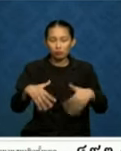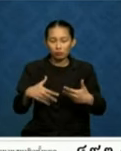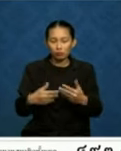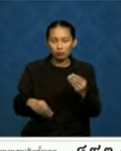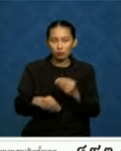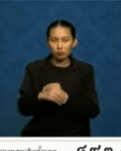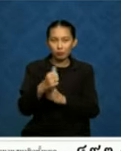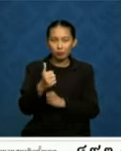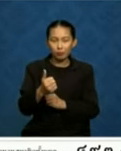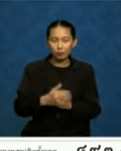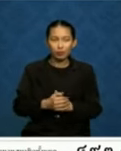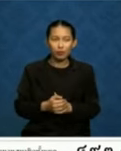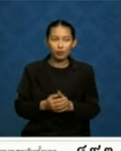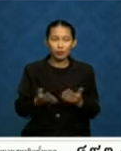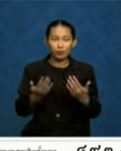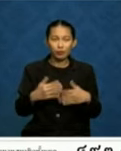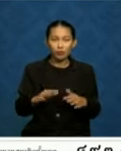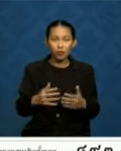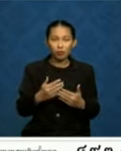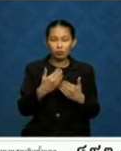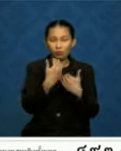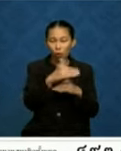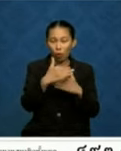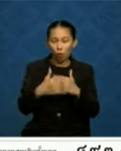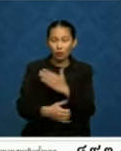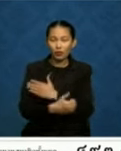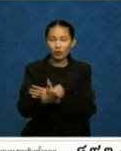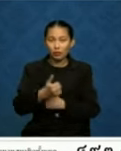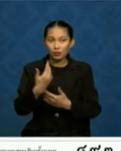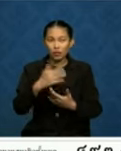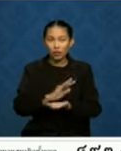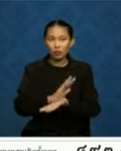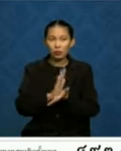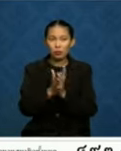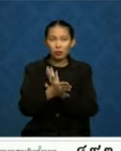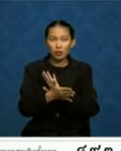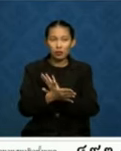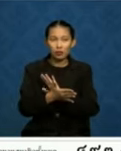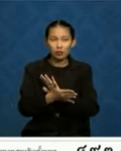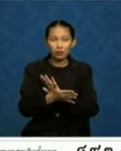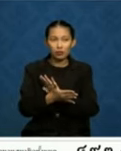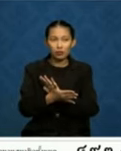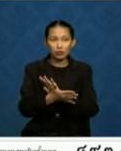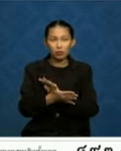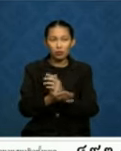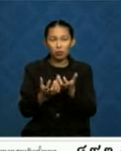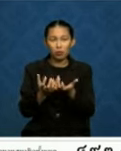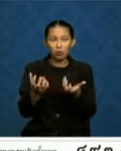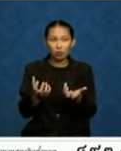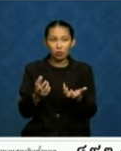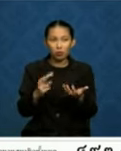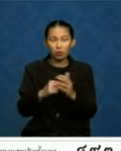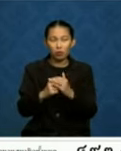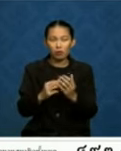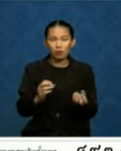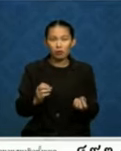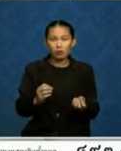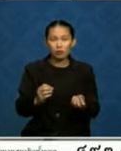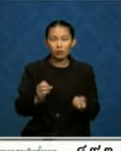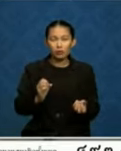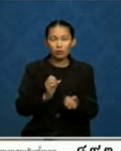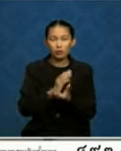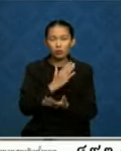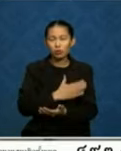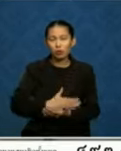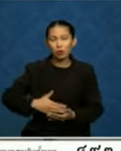นะครับนอกเหนือการส่งเสริมออกนอกประเทศแล้วการแปลเป็นผลิตภัณฑ์ที่ส่งผลต่อสุขภาพให้น้อยที่สุด